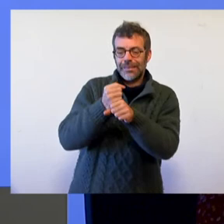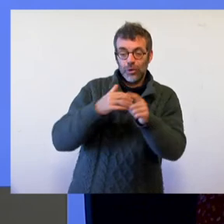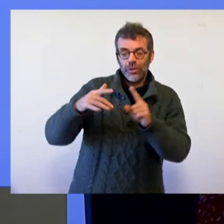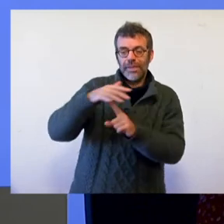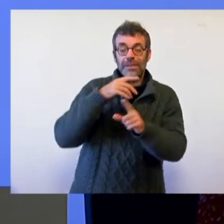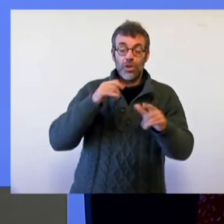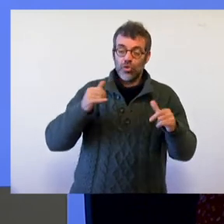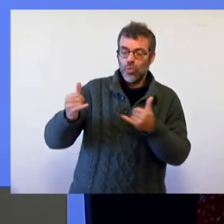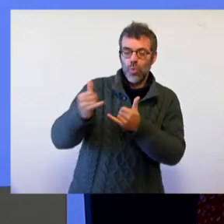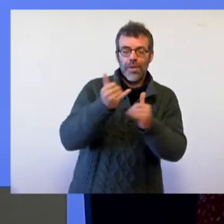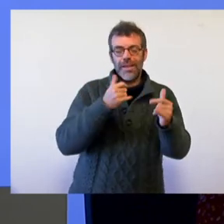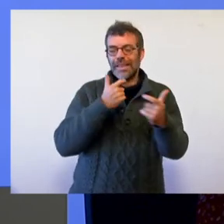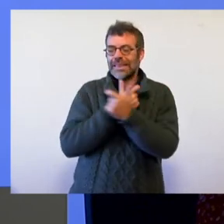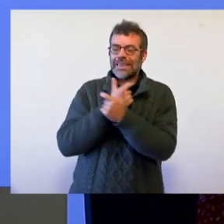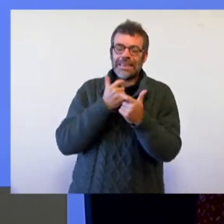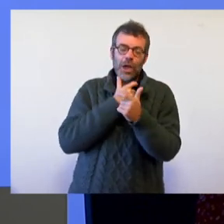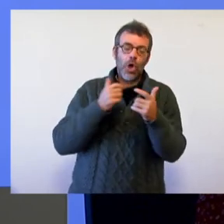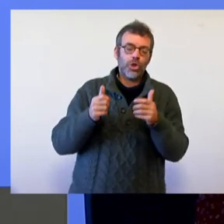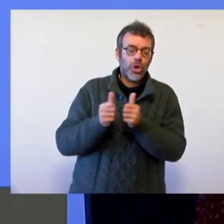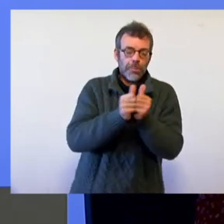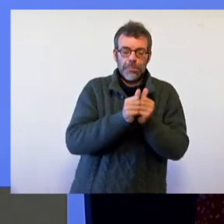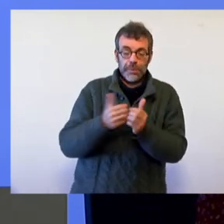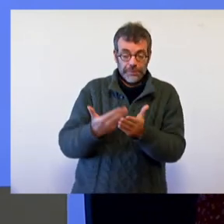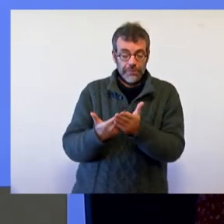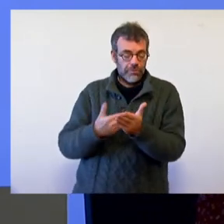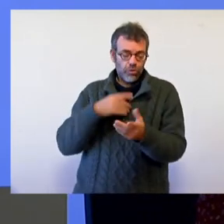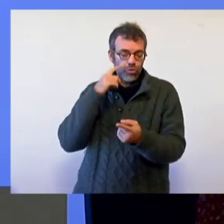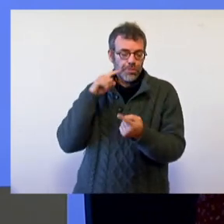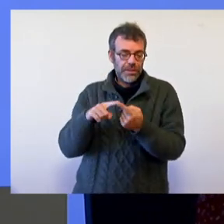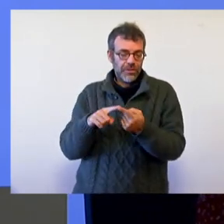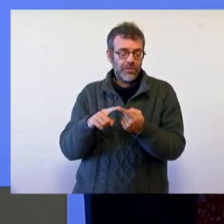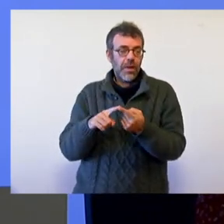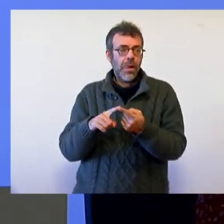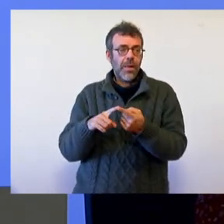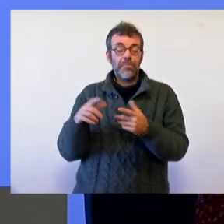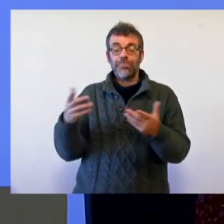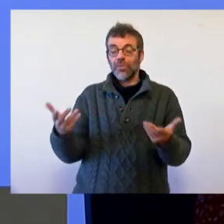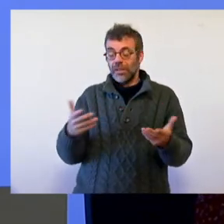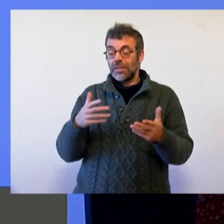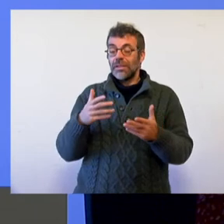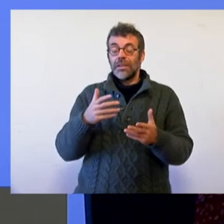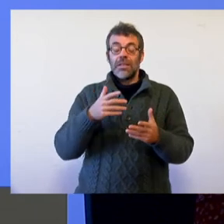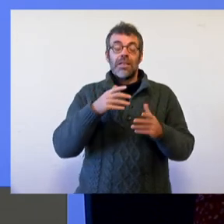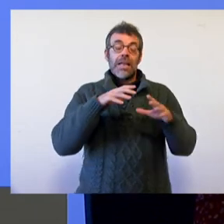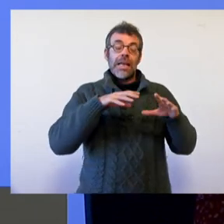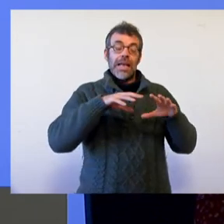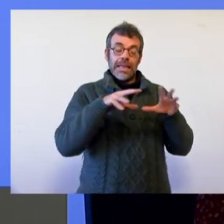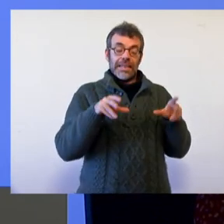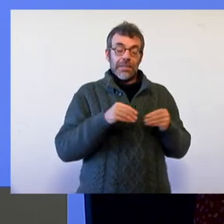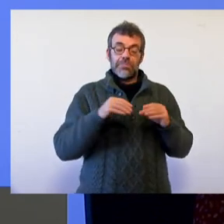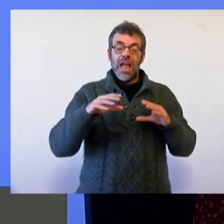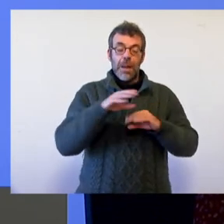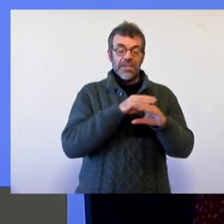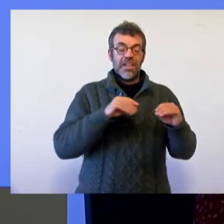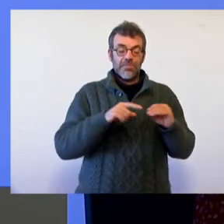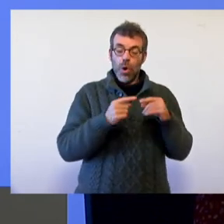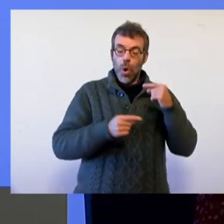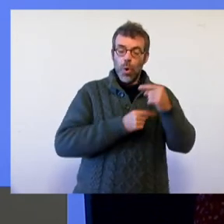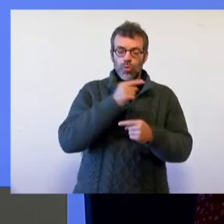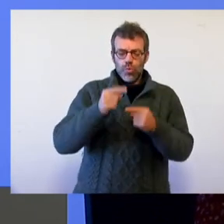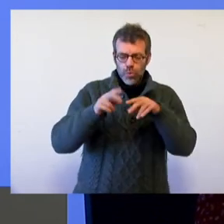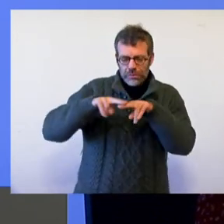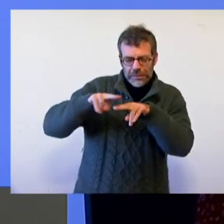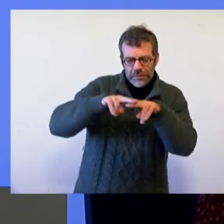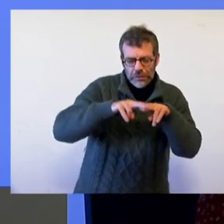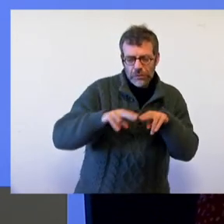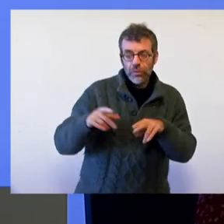donc, au printemps prochain, là, les derniers choix par les équipes d'aménagement sont en cours. Et c'était une très forte demande